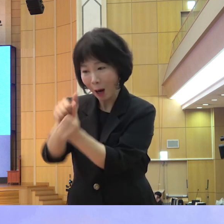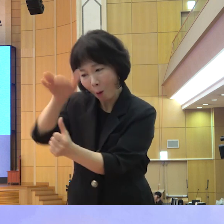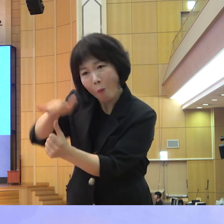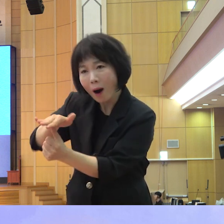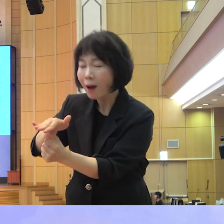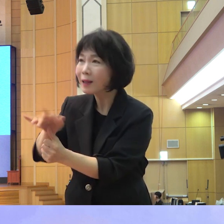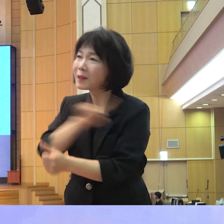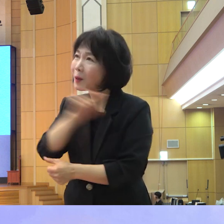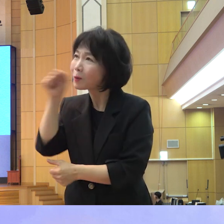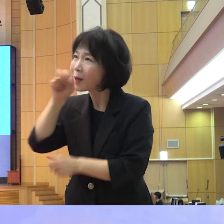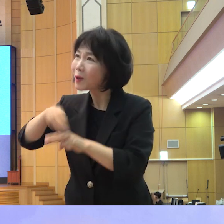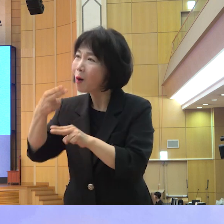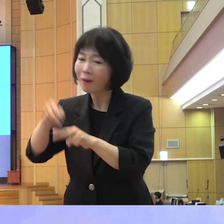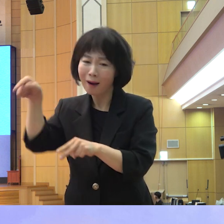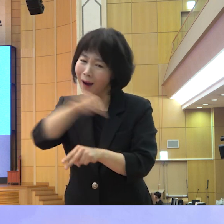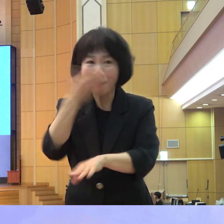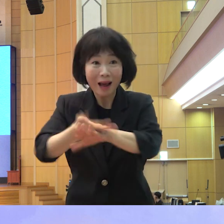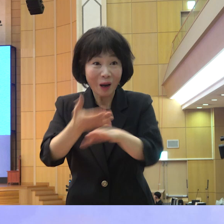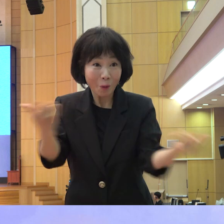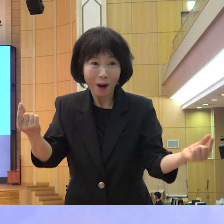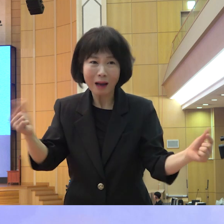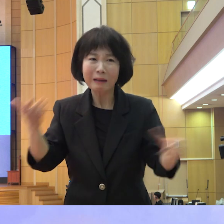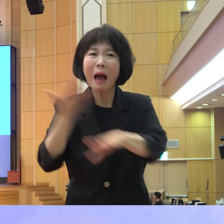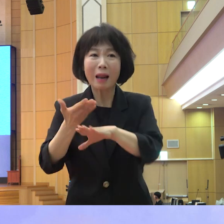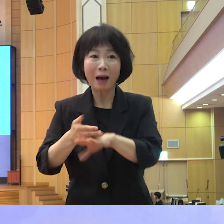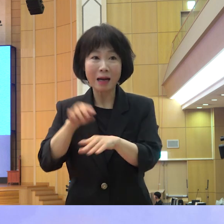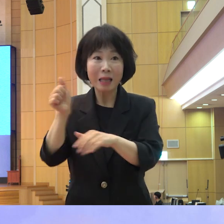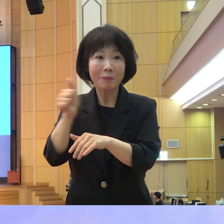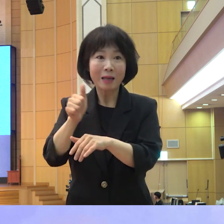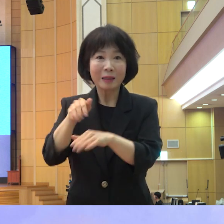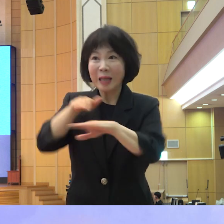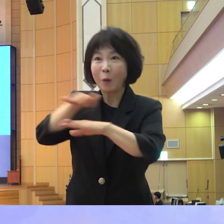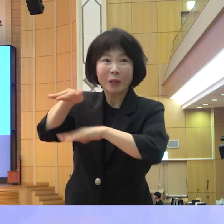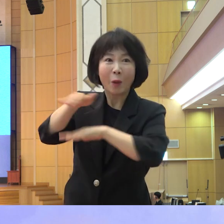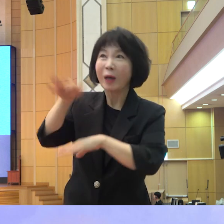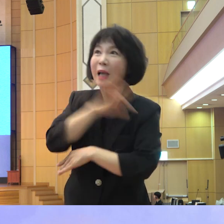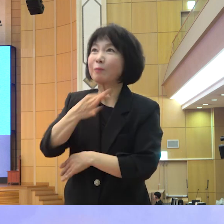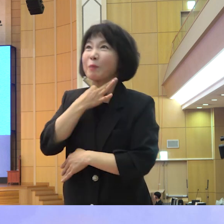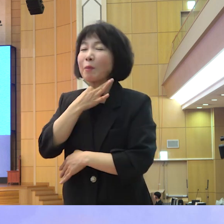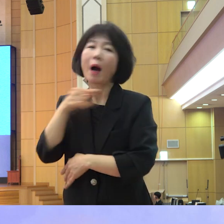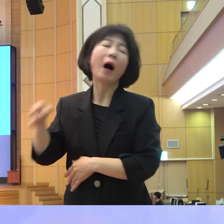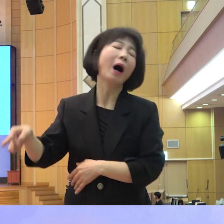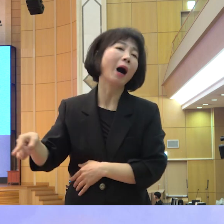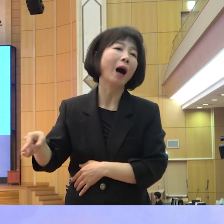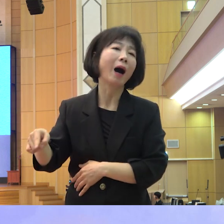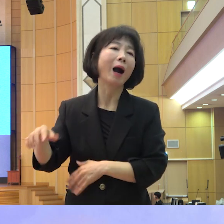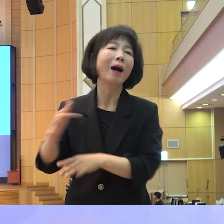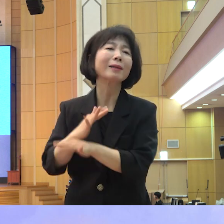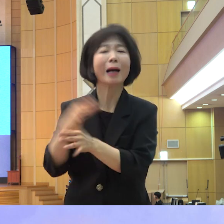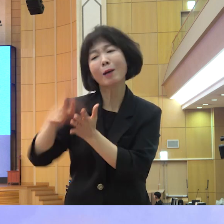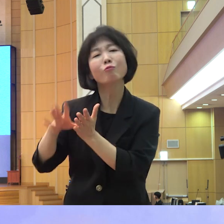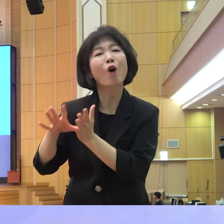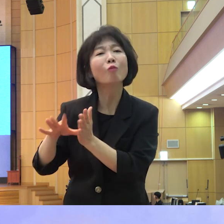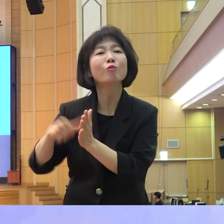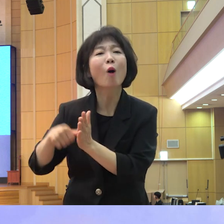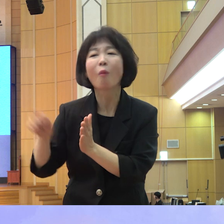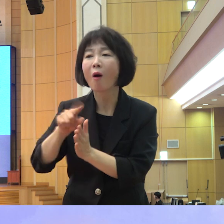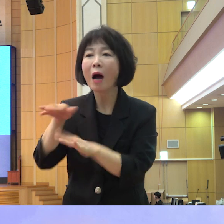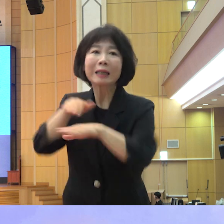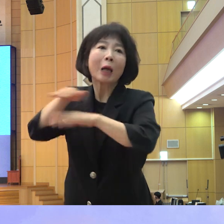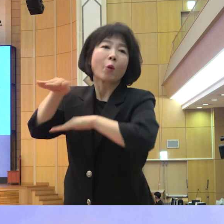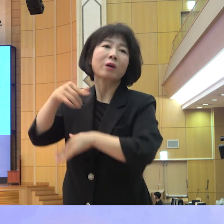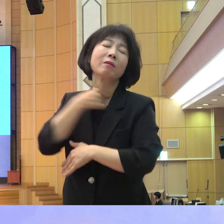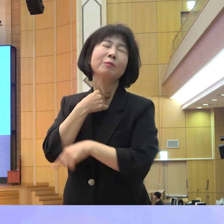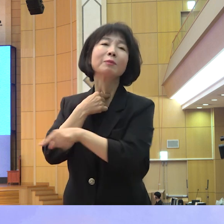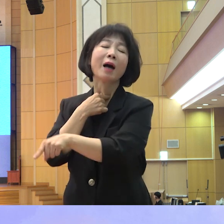남자아이들은 여자아이들 거보다 뭐 자동차나 장난감이나, 우리 아까 녹산 뉴스에서 나왔지만 뭐 그런 장난감, 자동차 뭐 이런 거를 갖고 싶어 할